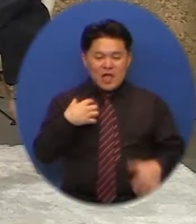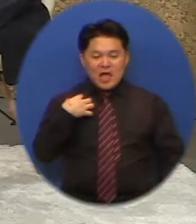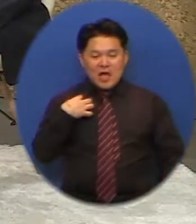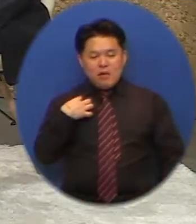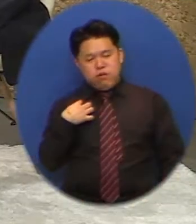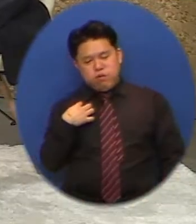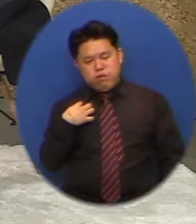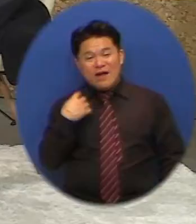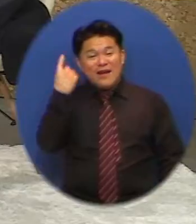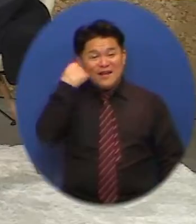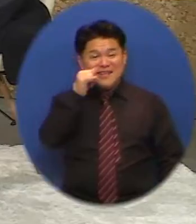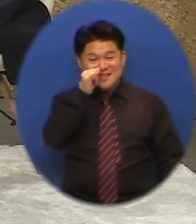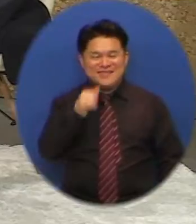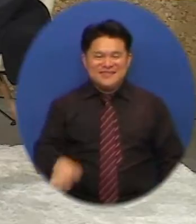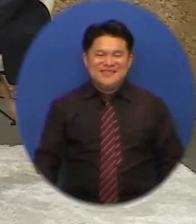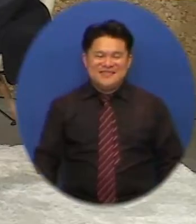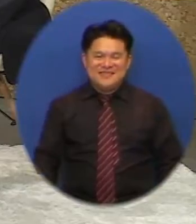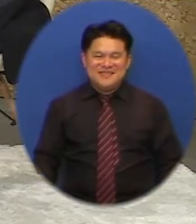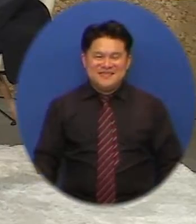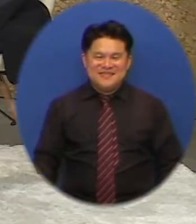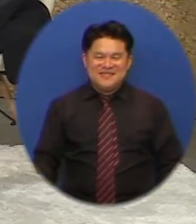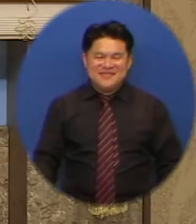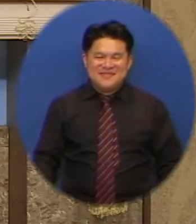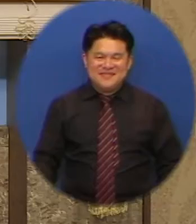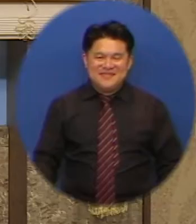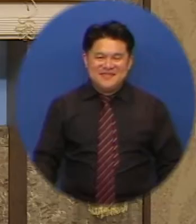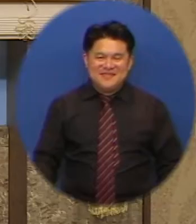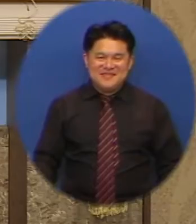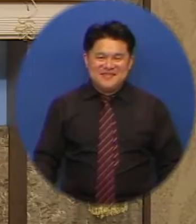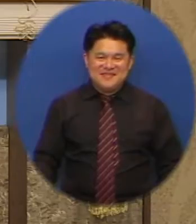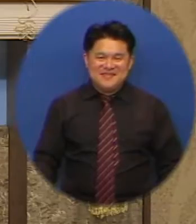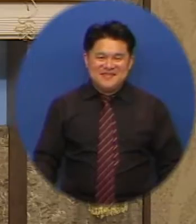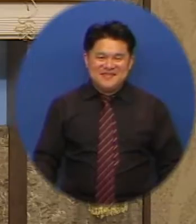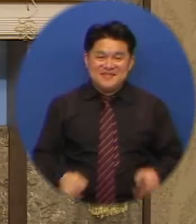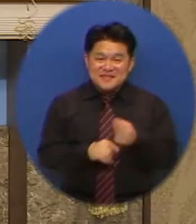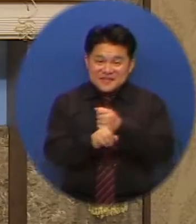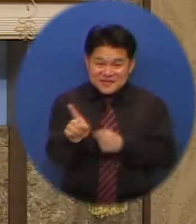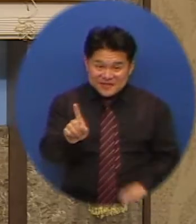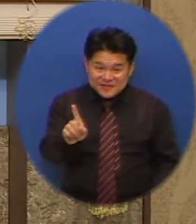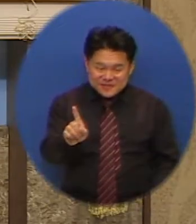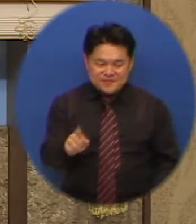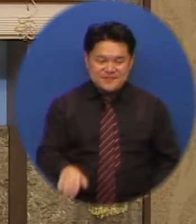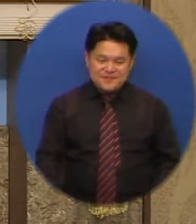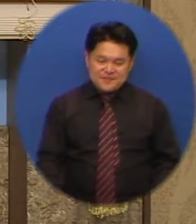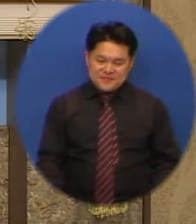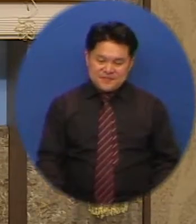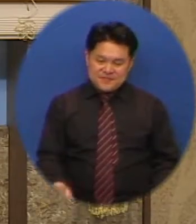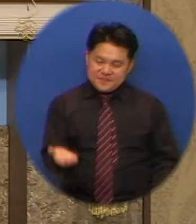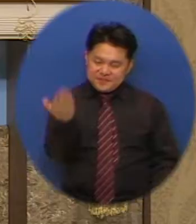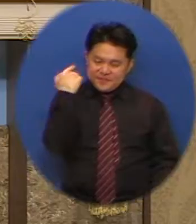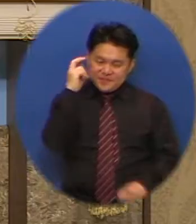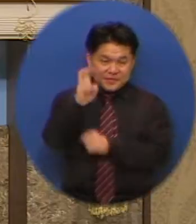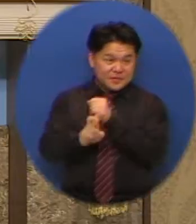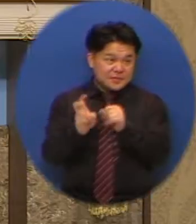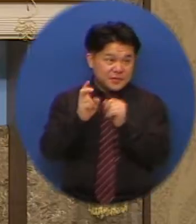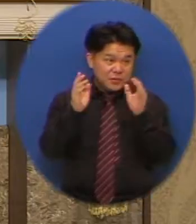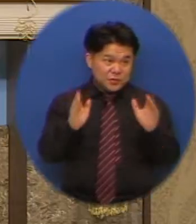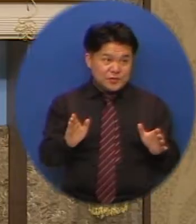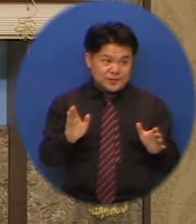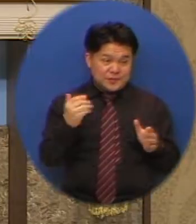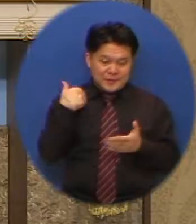무겁다고 생각을 하지 않을 수가 없습니다. 네. 그 이유는 지난 20여